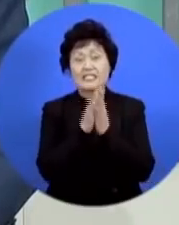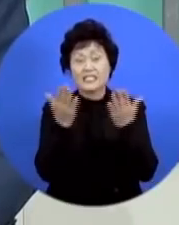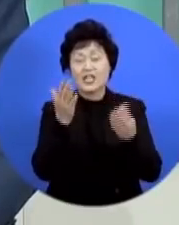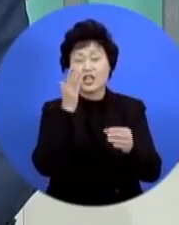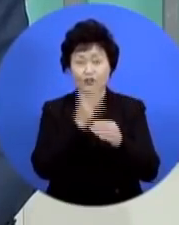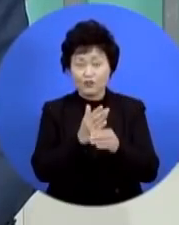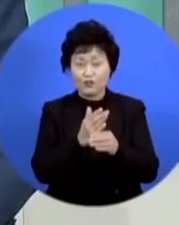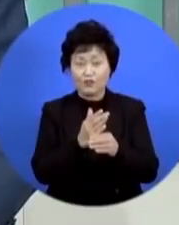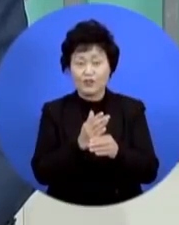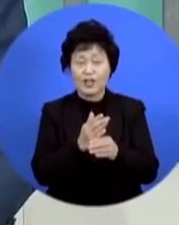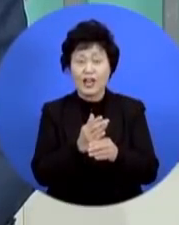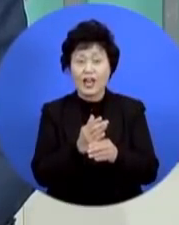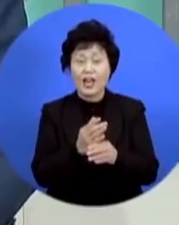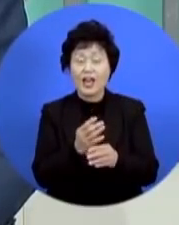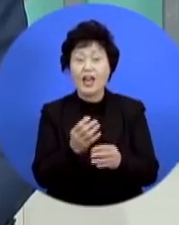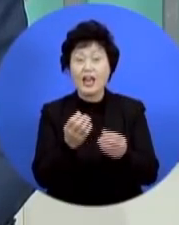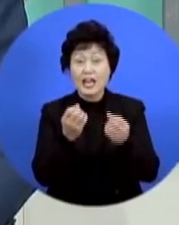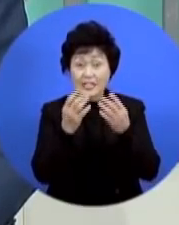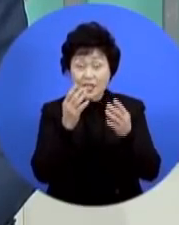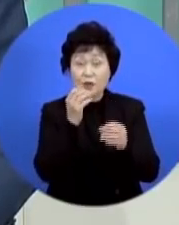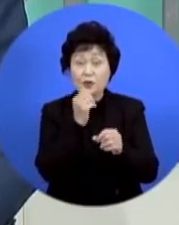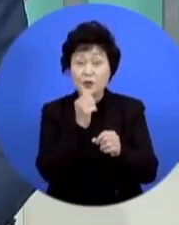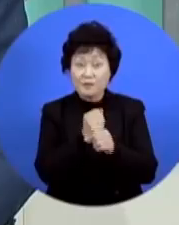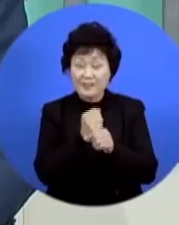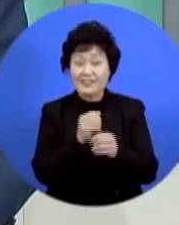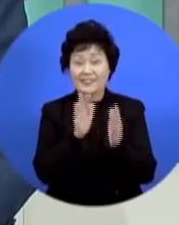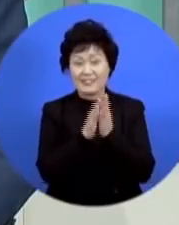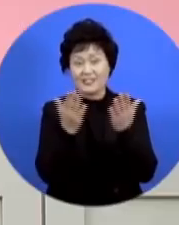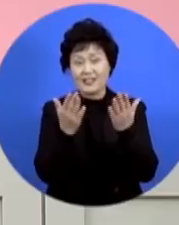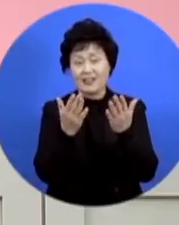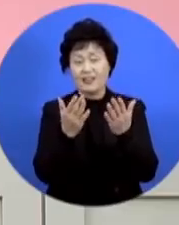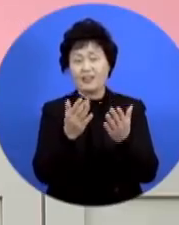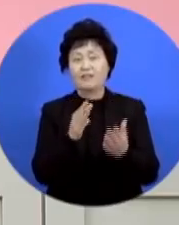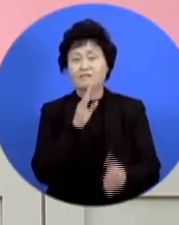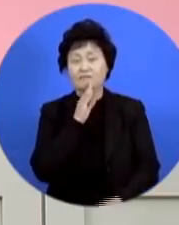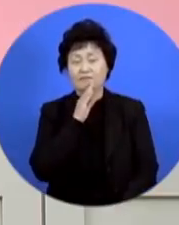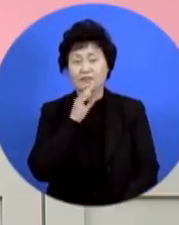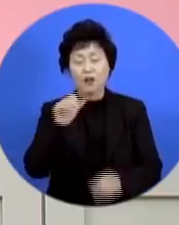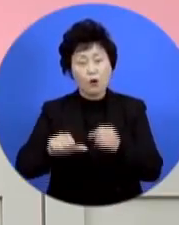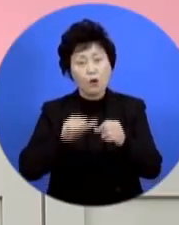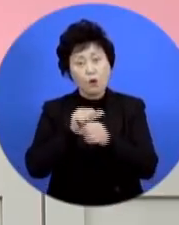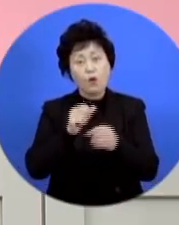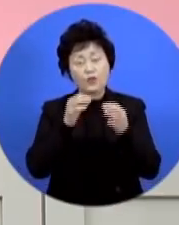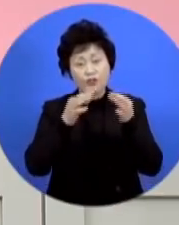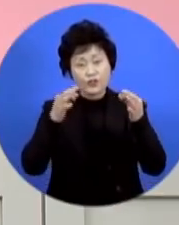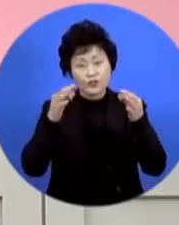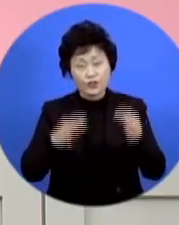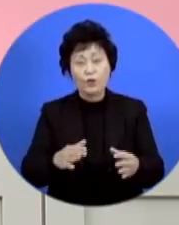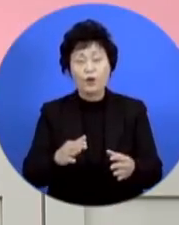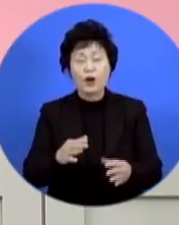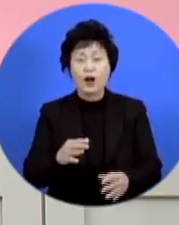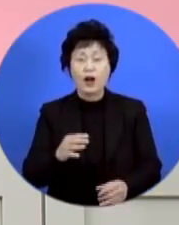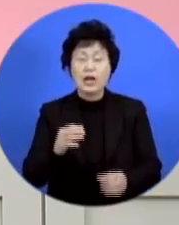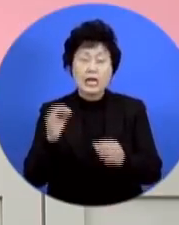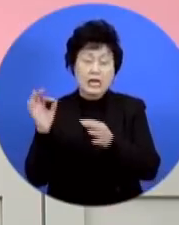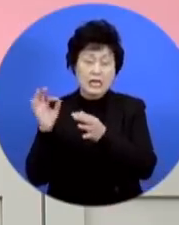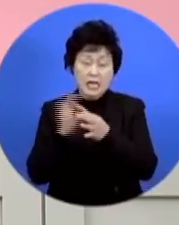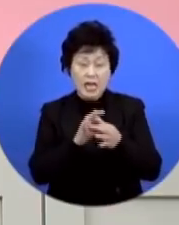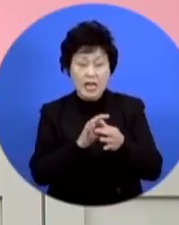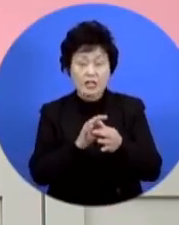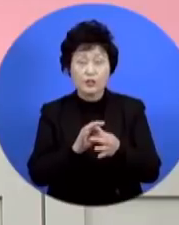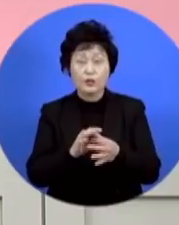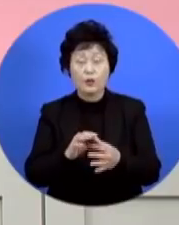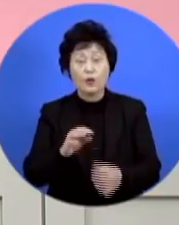이거 어떤 내용이에요, 이거는? 그게 그래가지고 저희가 제가 지난 5년 동안에 매 신년 40일 특별 새벽기도를 우리는 부흥회처럼